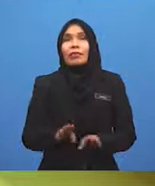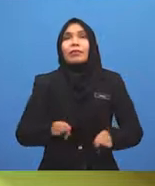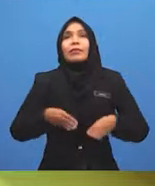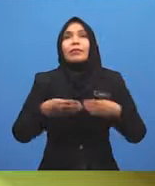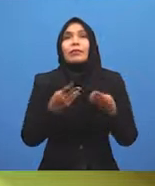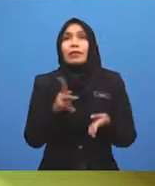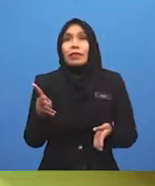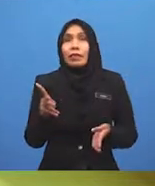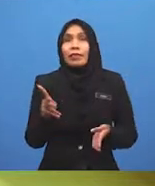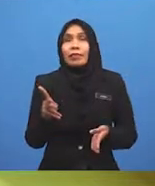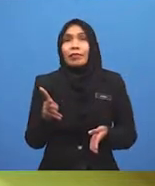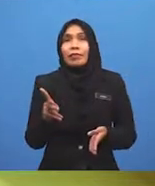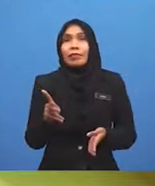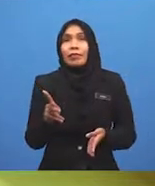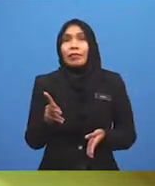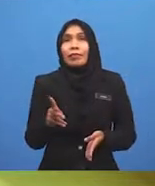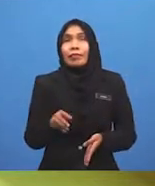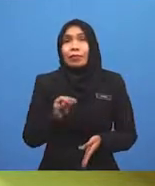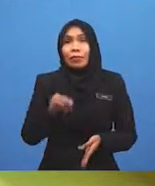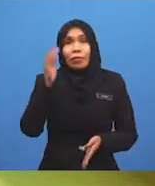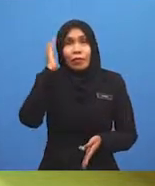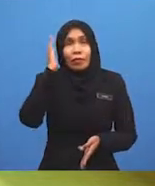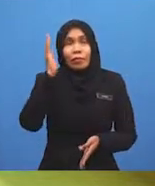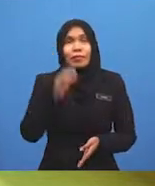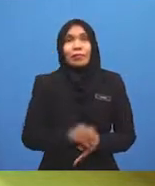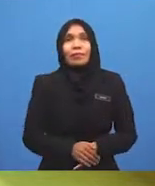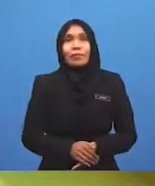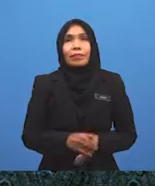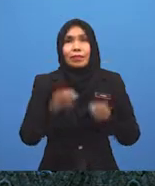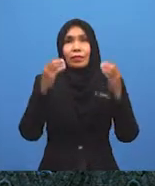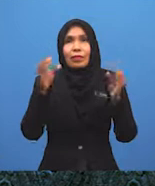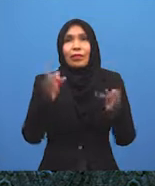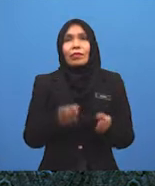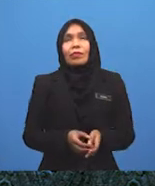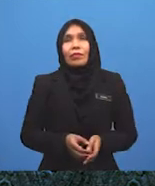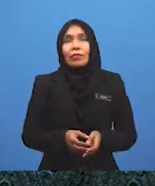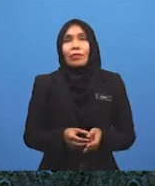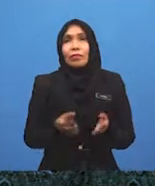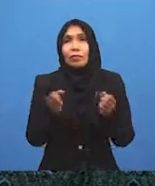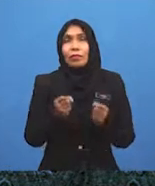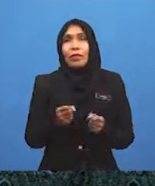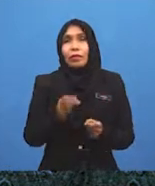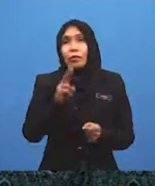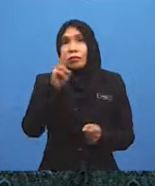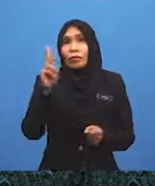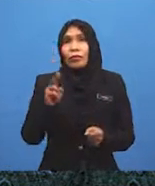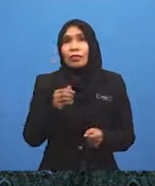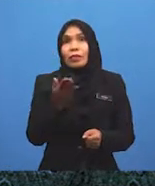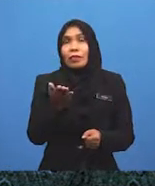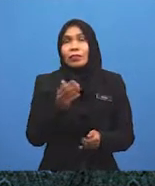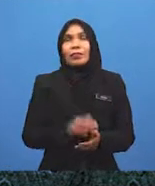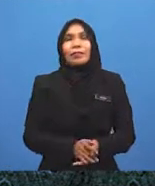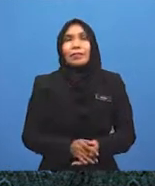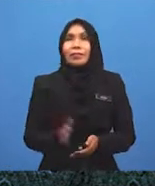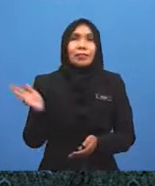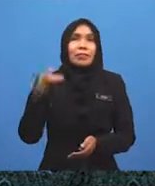Bagaimanakah setakat ini, murid-murid? Faham tak? Cikgu nak menguji kamu. Mari kita uji diri.